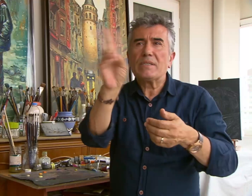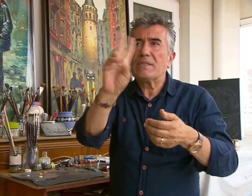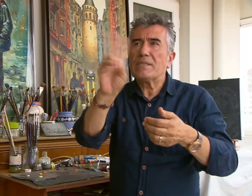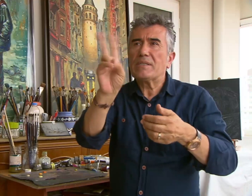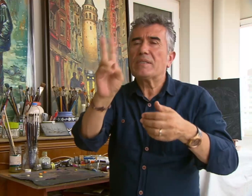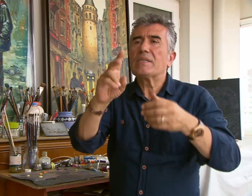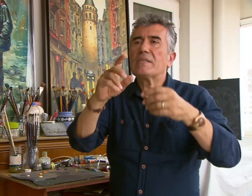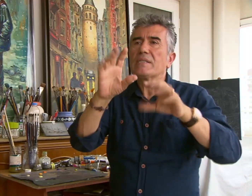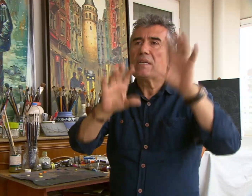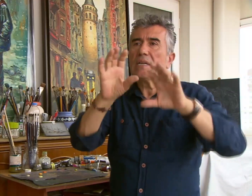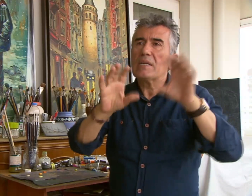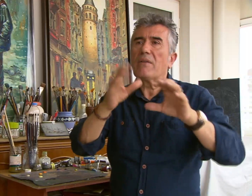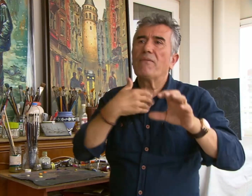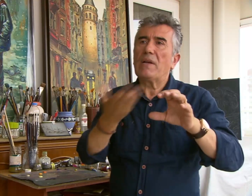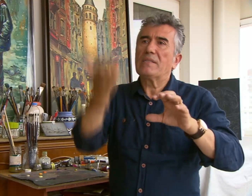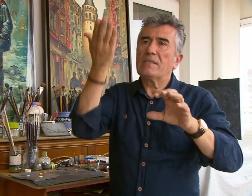Şu anda